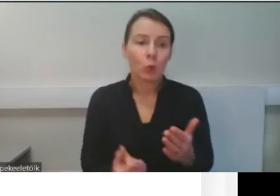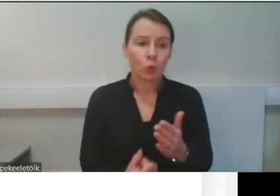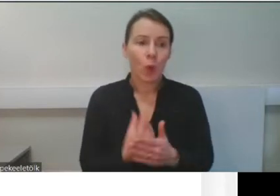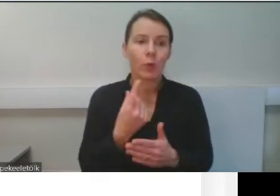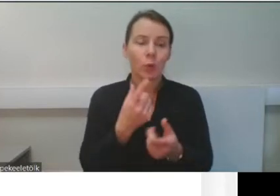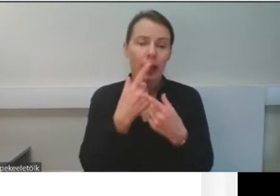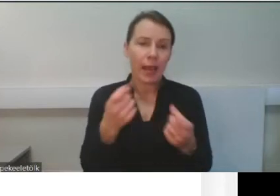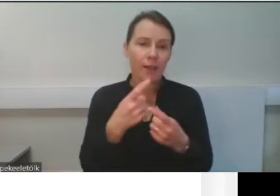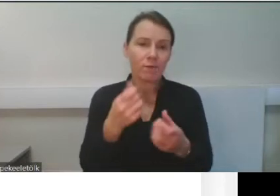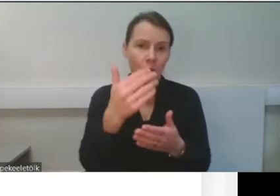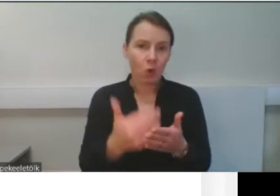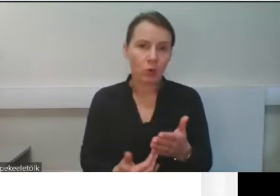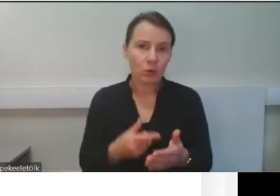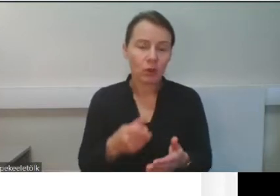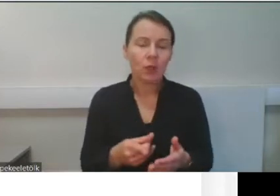avada.